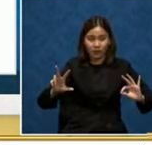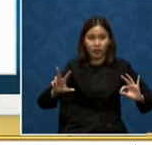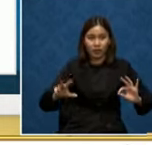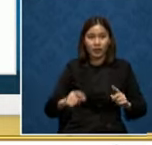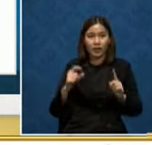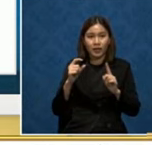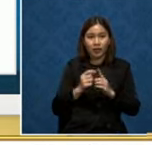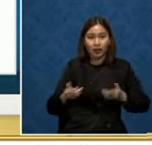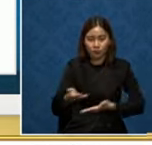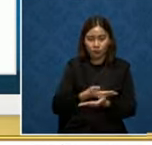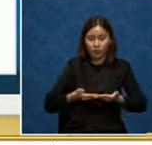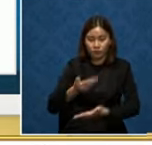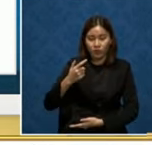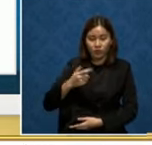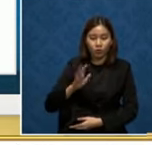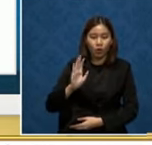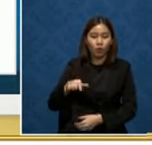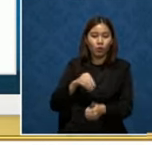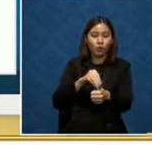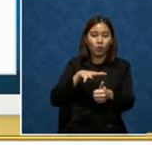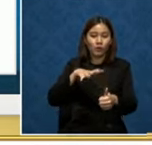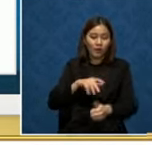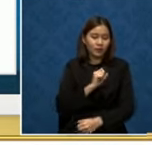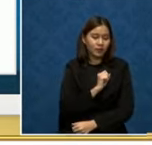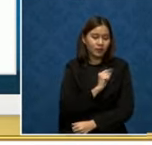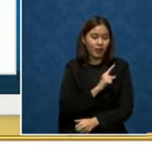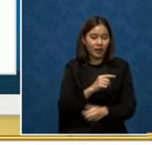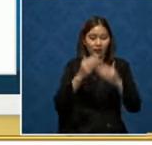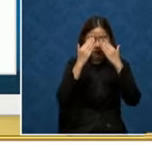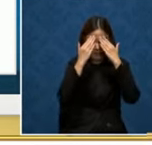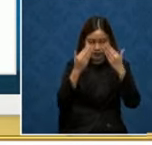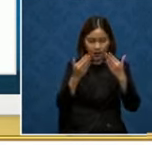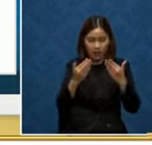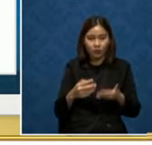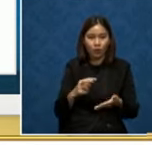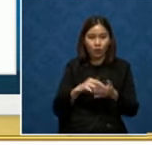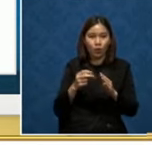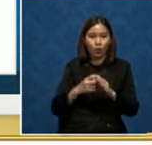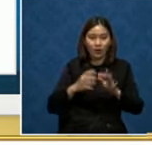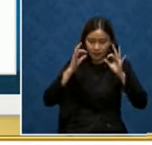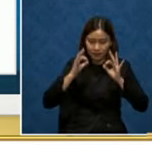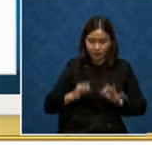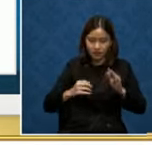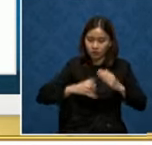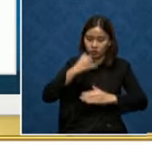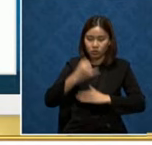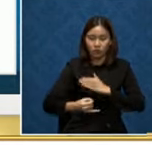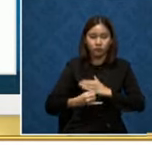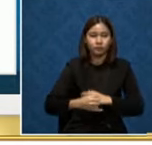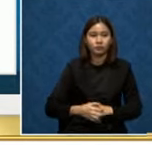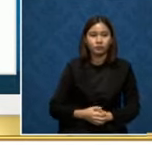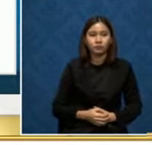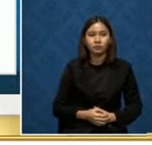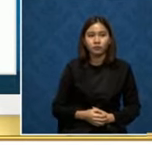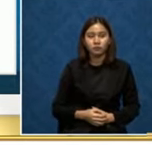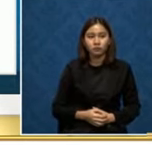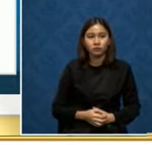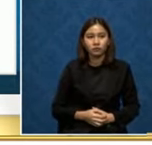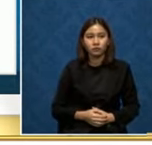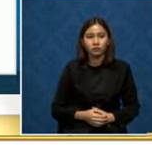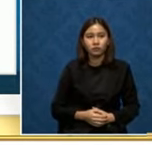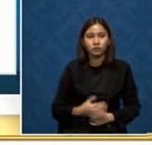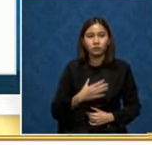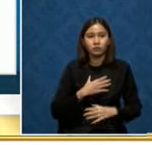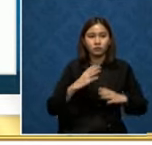ายชี้การของดาโตยุททธรมในขอกฎหมายอิสัลามให้เป็นอันเด็ขาดในคดีนั้นดังนั้น